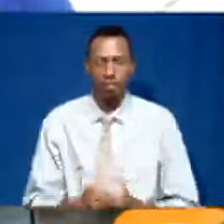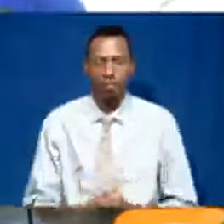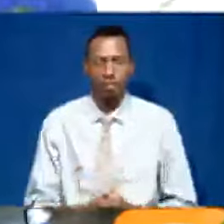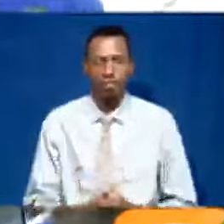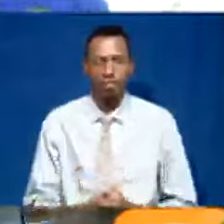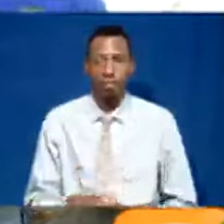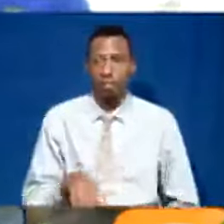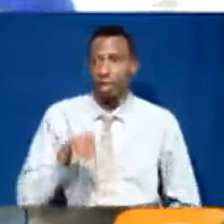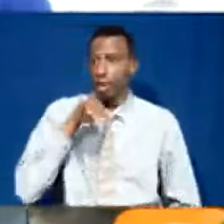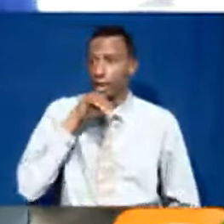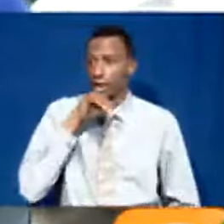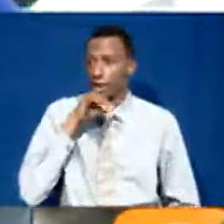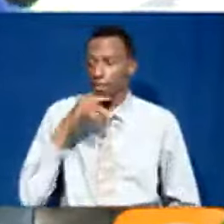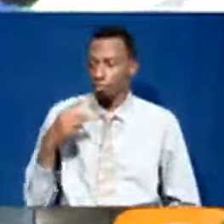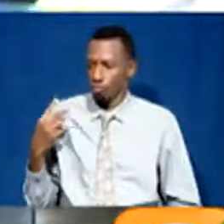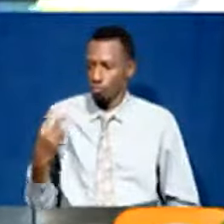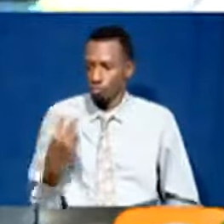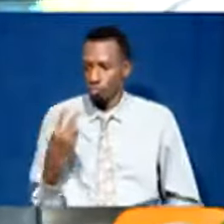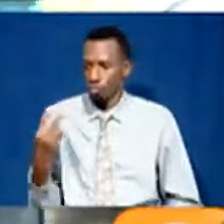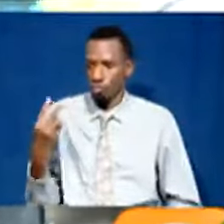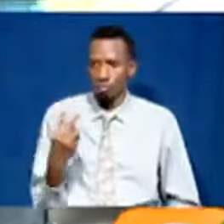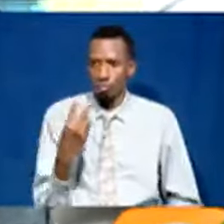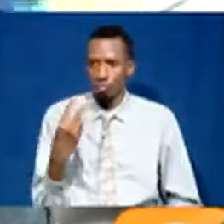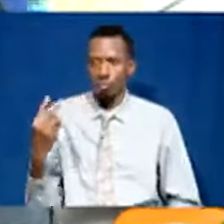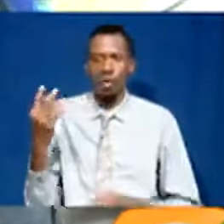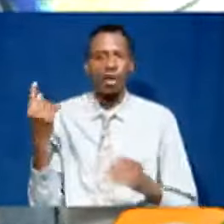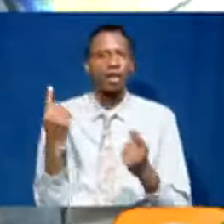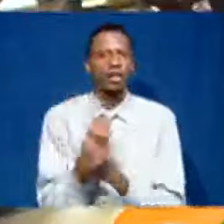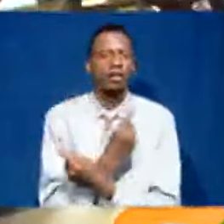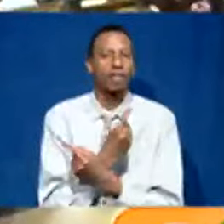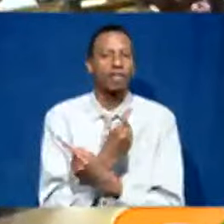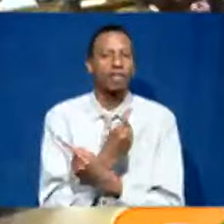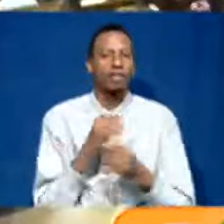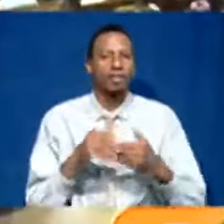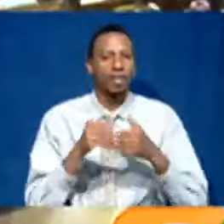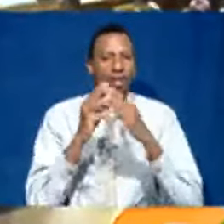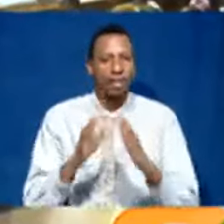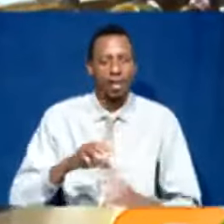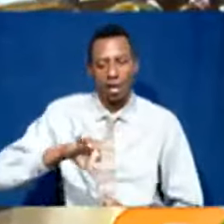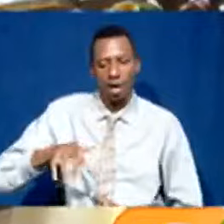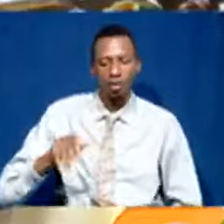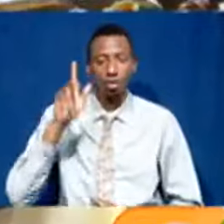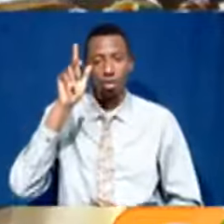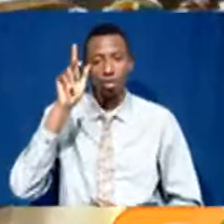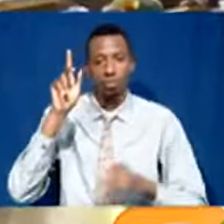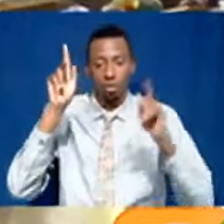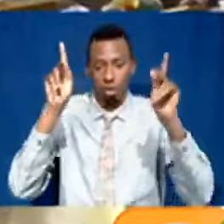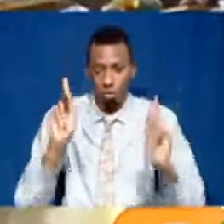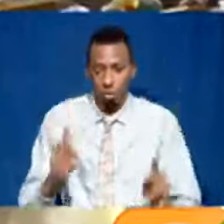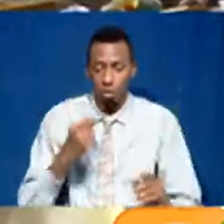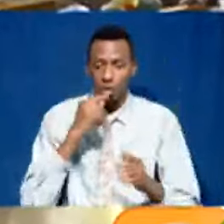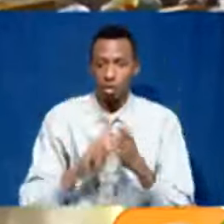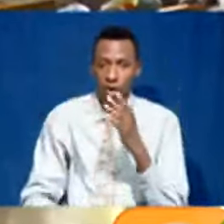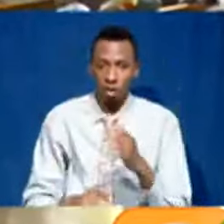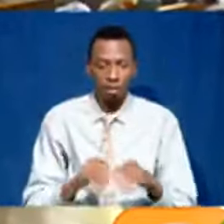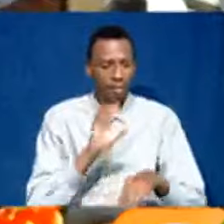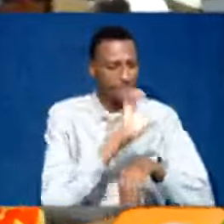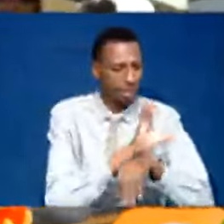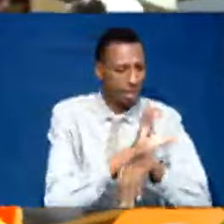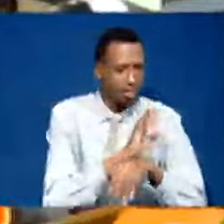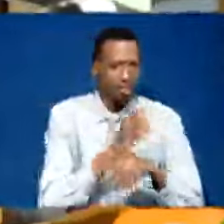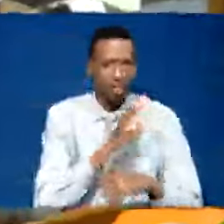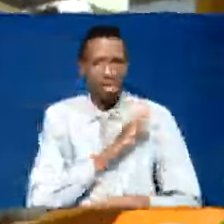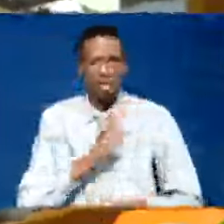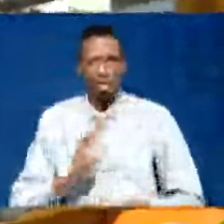Odinga, ambaye aliandamana na viongozi mbalimbali kutoka kaunti ya Kisumu, ameongeza kuwa kanisa na dini mbalimbali zinafaa kusimama